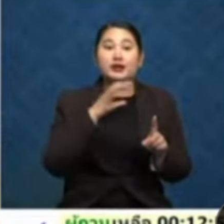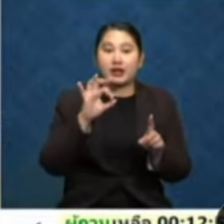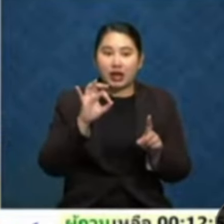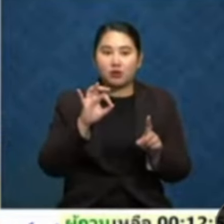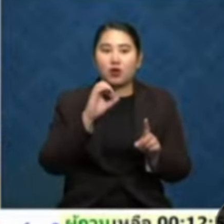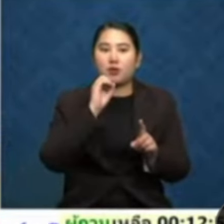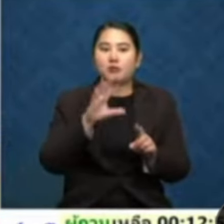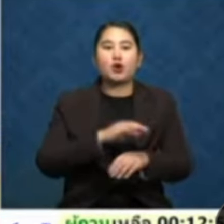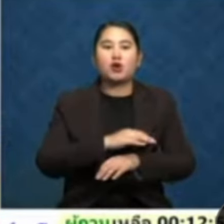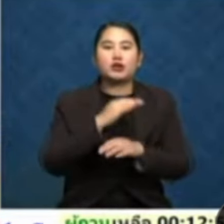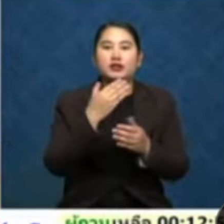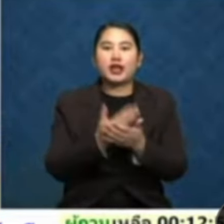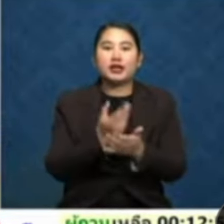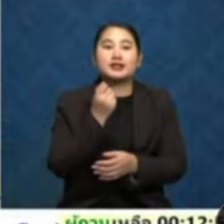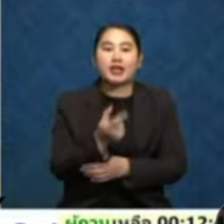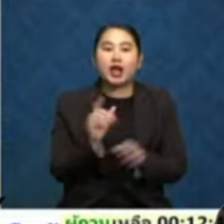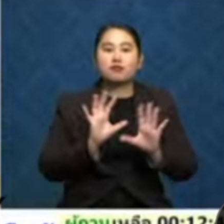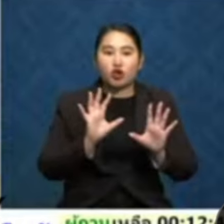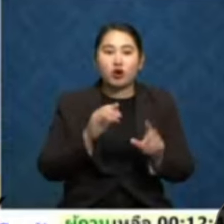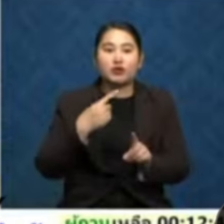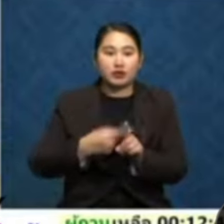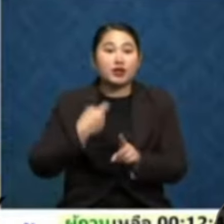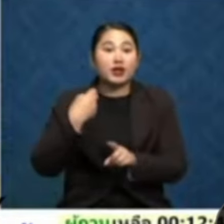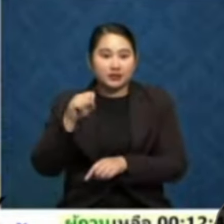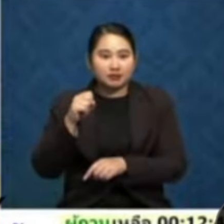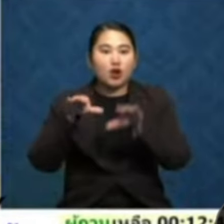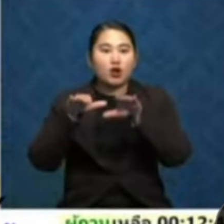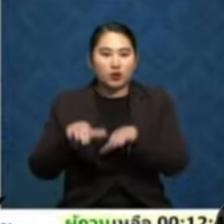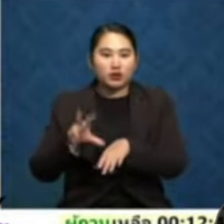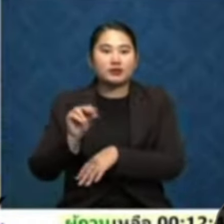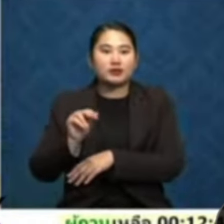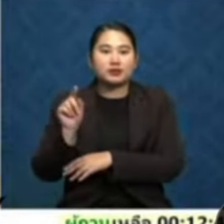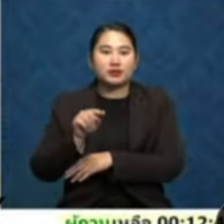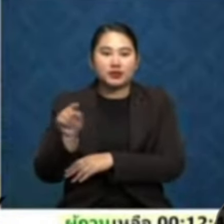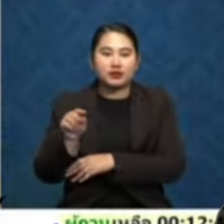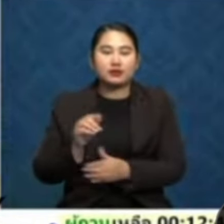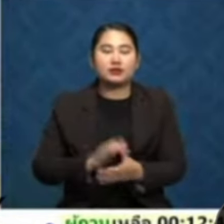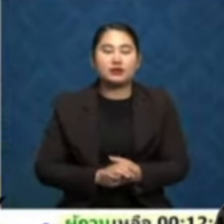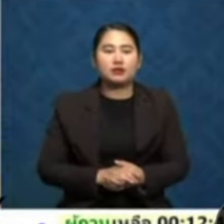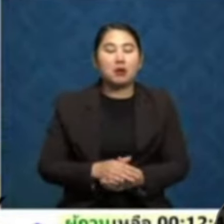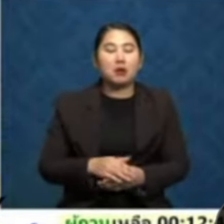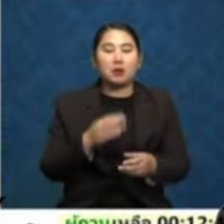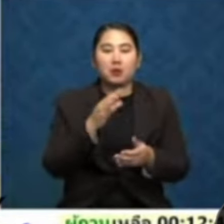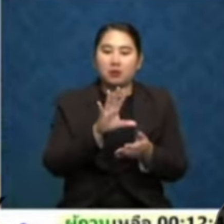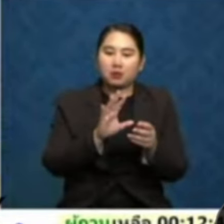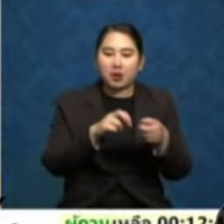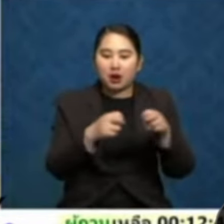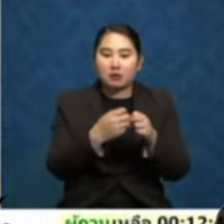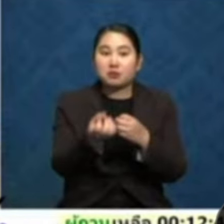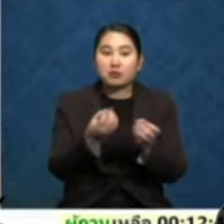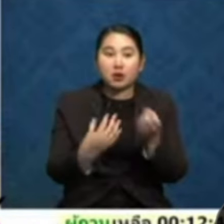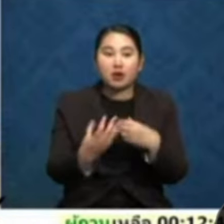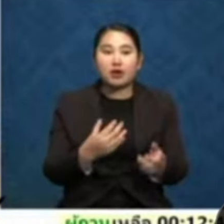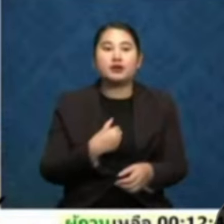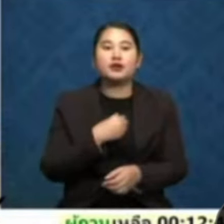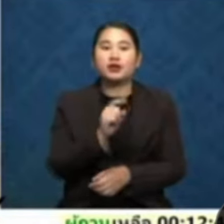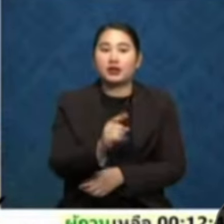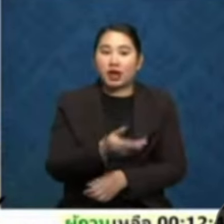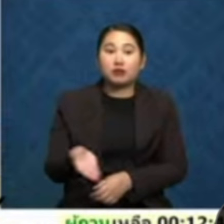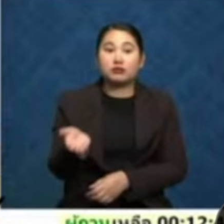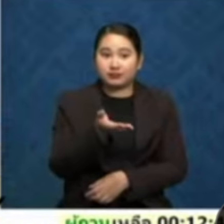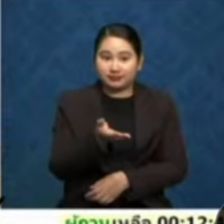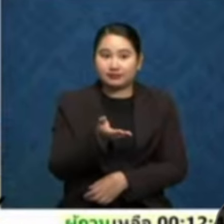ครับจะยกเว้นให้ทั้งเดือนในส่วนของเดือนตุลาคมนั้นจะลดให้ 30%จากการรับฟังปัญหาหน้างานของผมนะครับพบว่าทุก